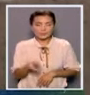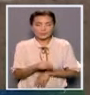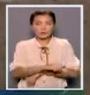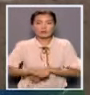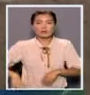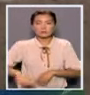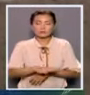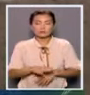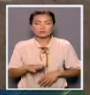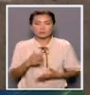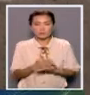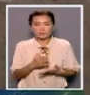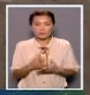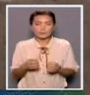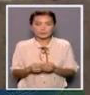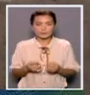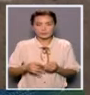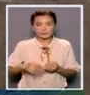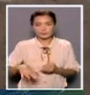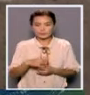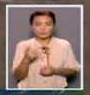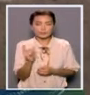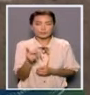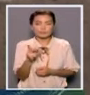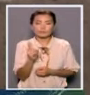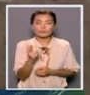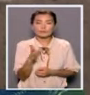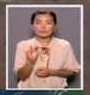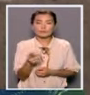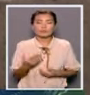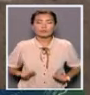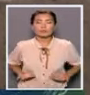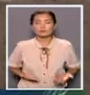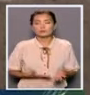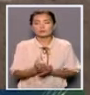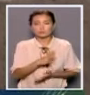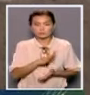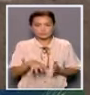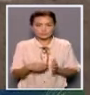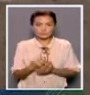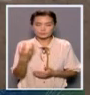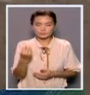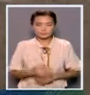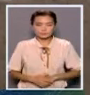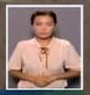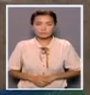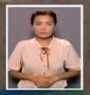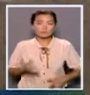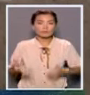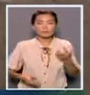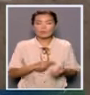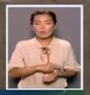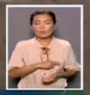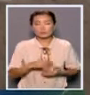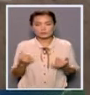территорияда, Нарын жерінде, біздің ерамызға дейін 2-ші ғасырда өмір сүрген белгілі. Сонымен бірге, бұл қазбаның ішінен қазіргі